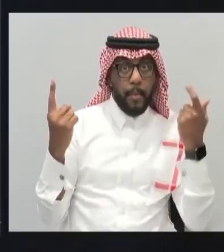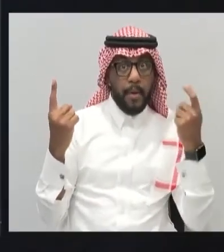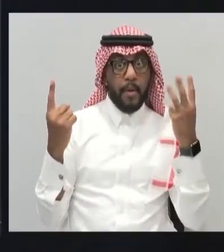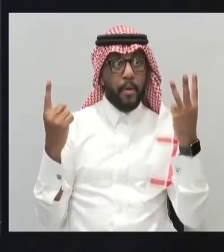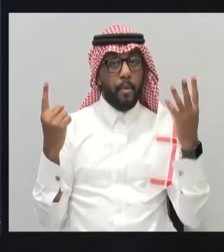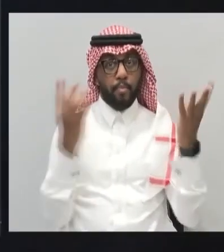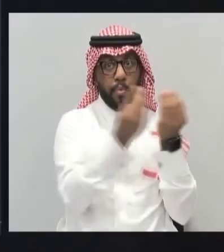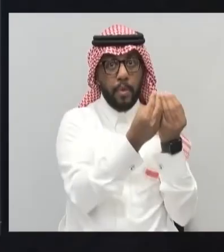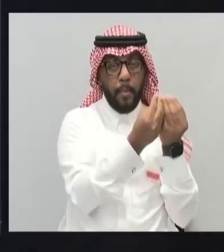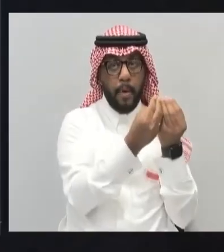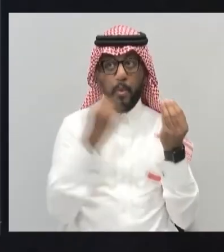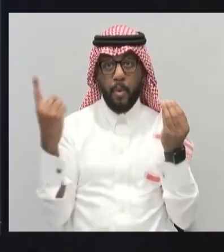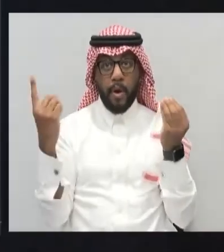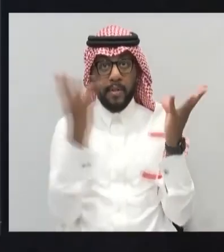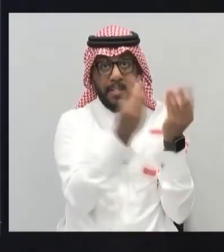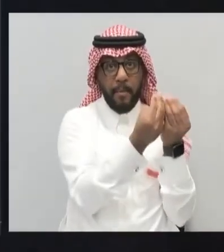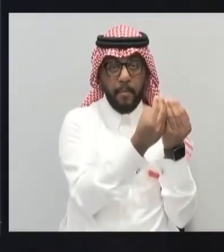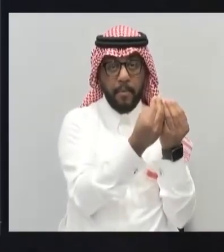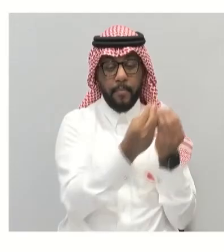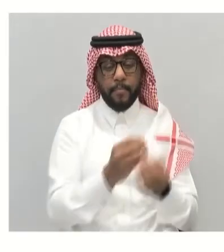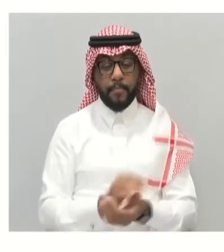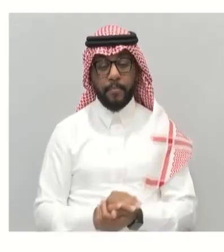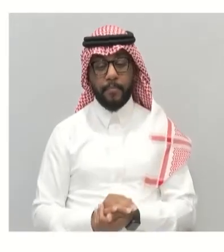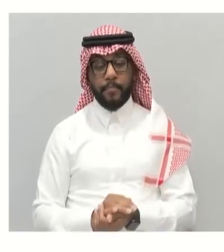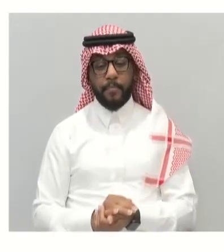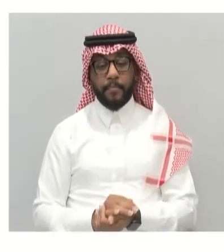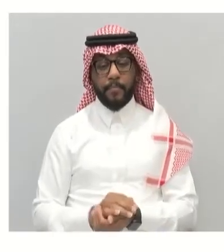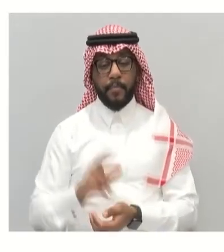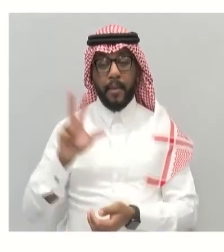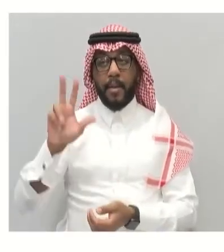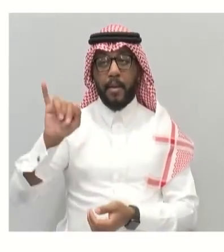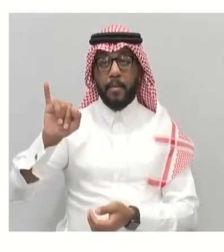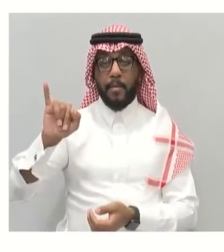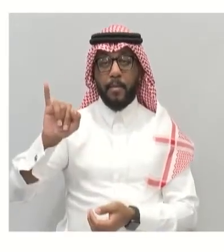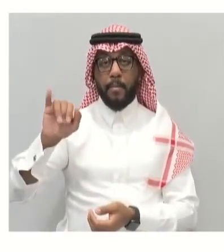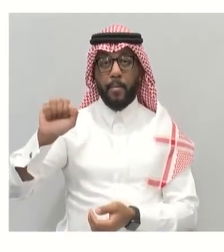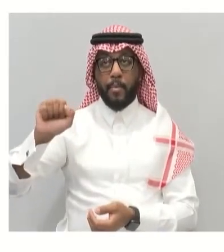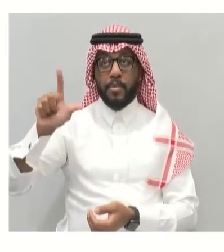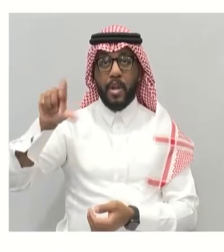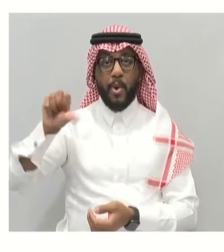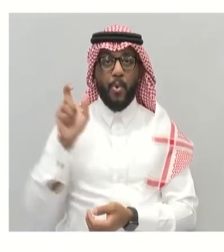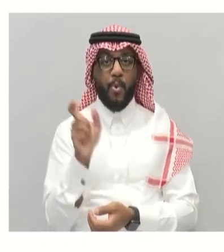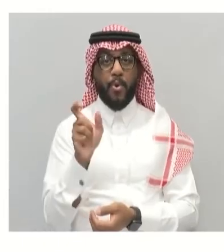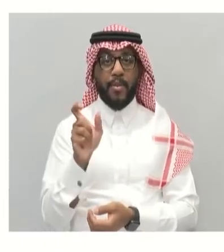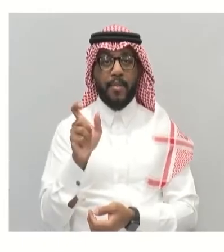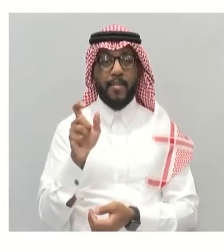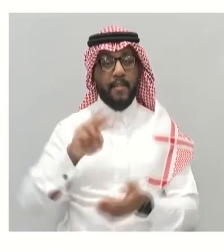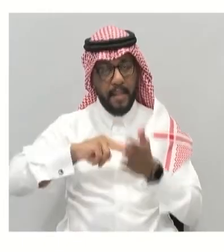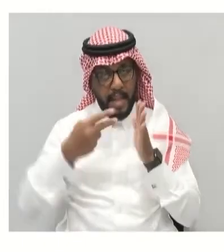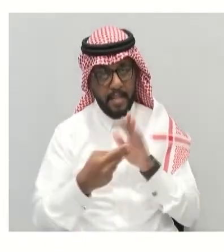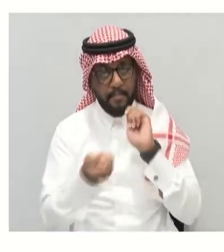منتبهين نستطيع ان نقول سمع المصلون خطبه الجمعه